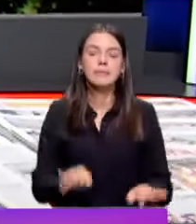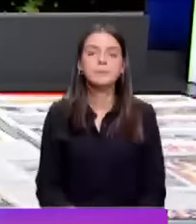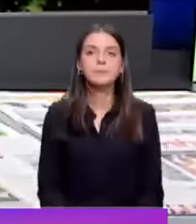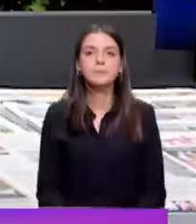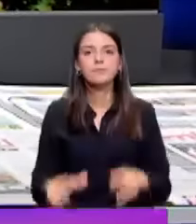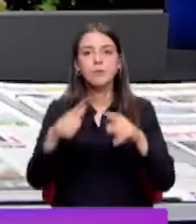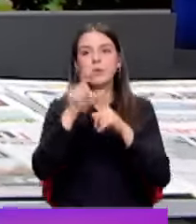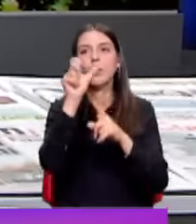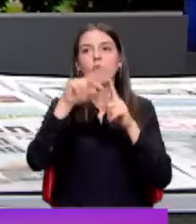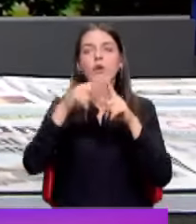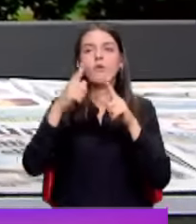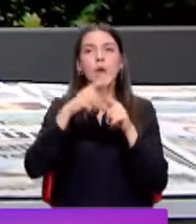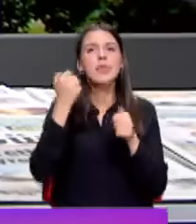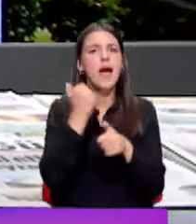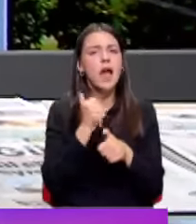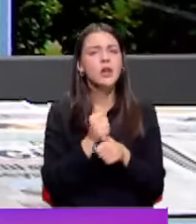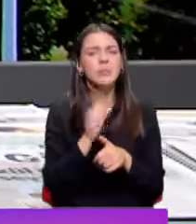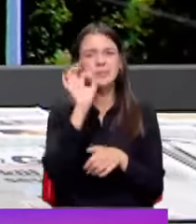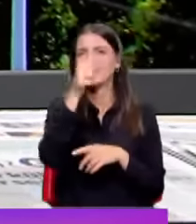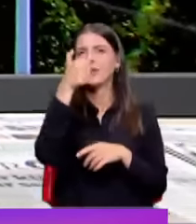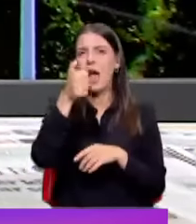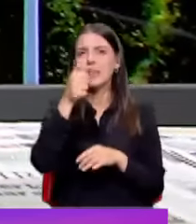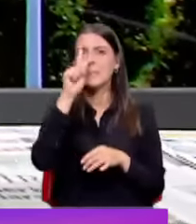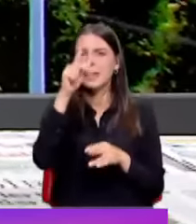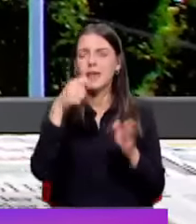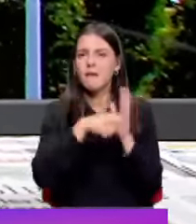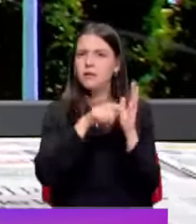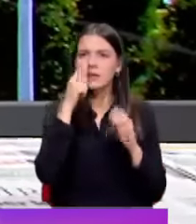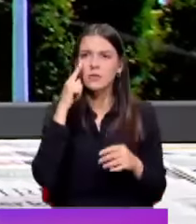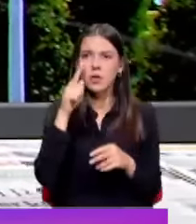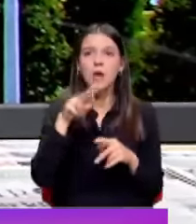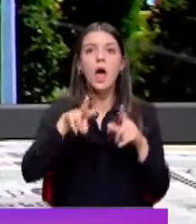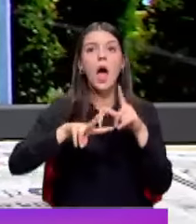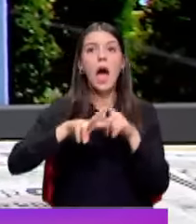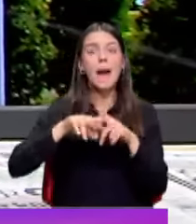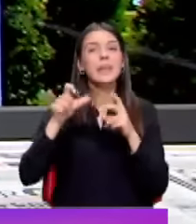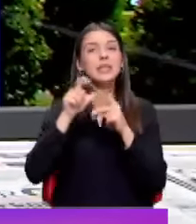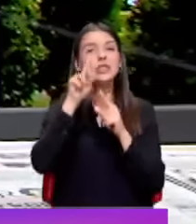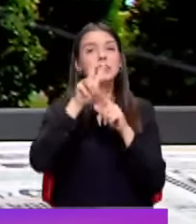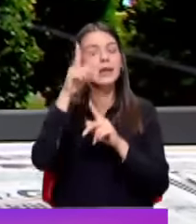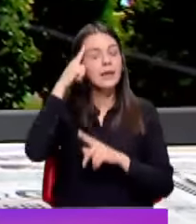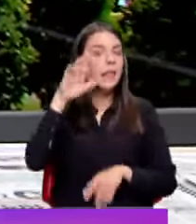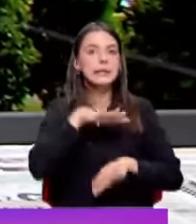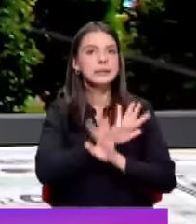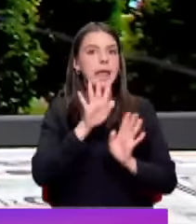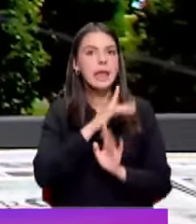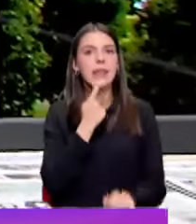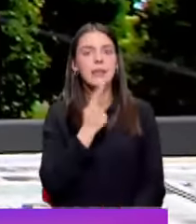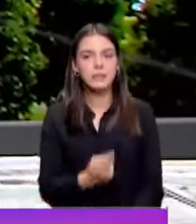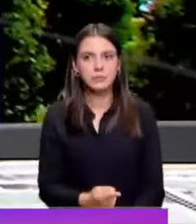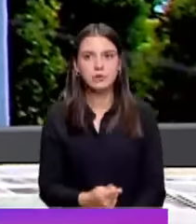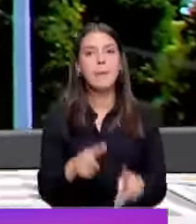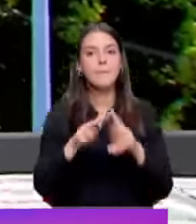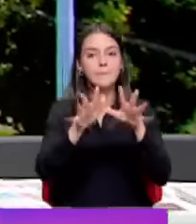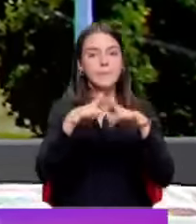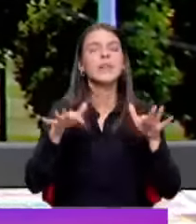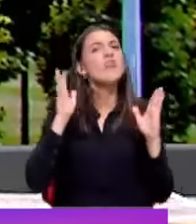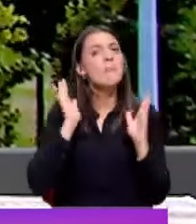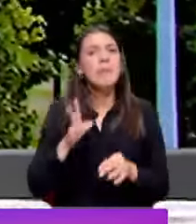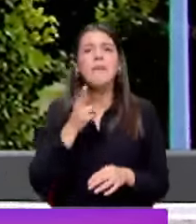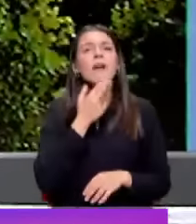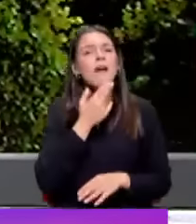Fuat Gardolap 06 kullanıcı adıyla bir izleyicimiz Ahmet Şık yalnız değildir demiş. Mecliste bile